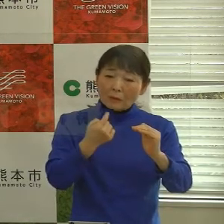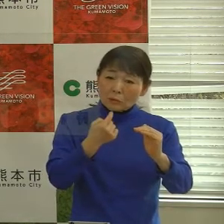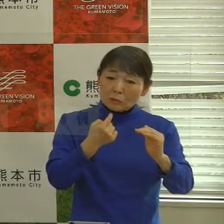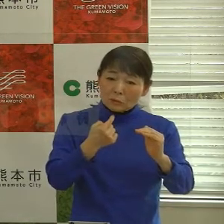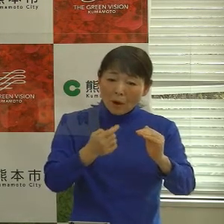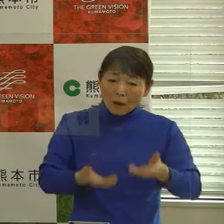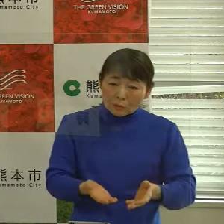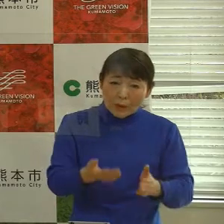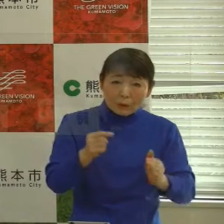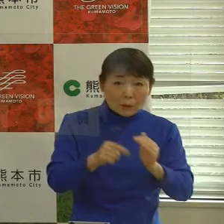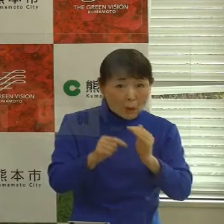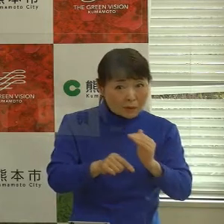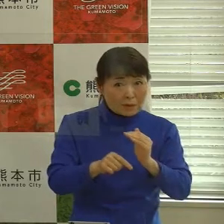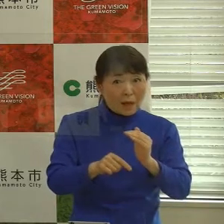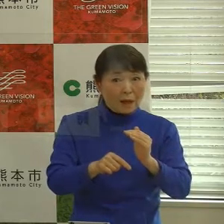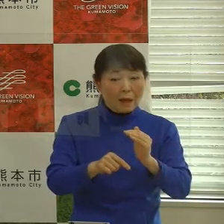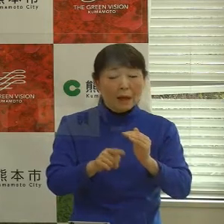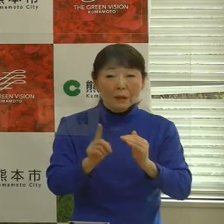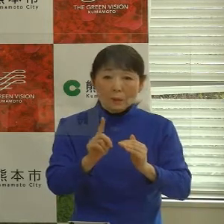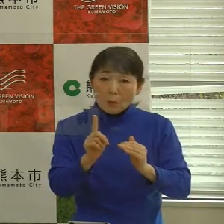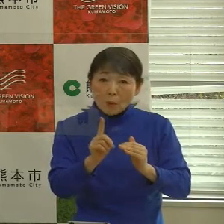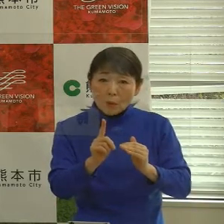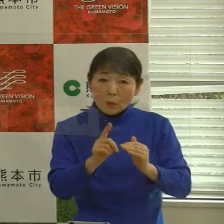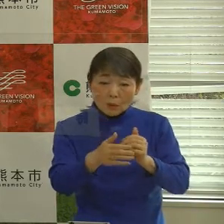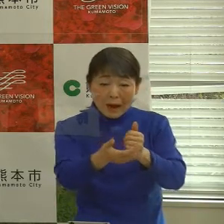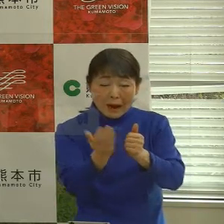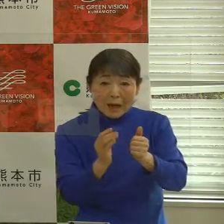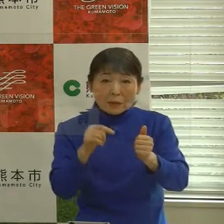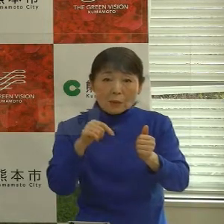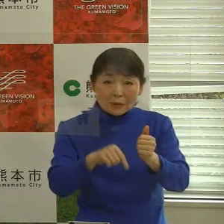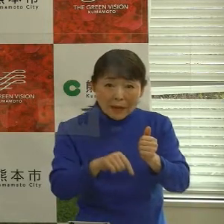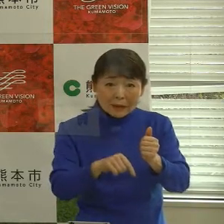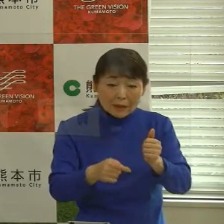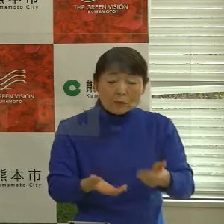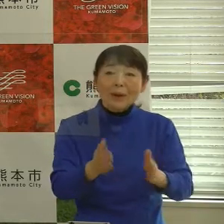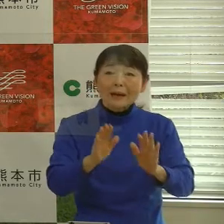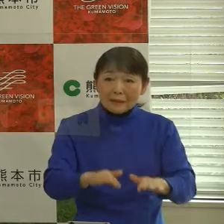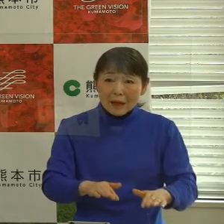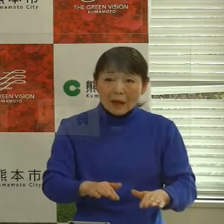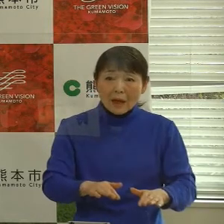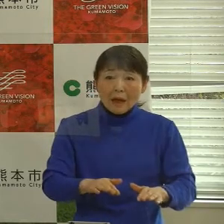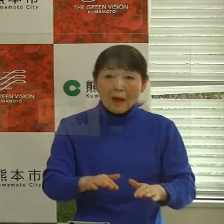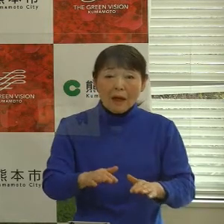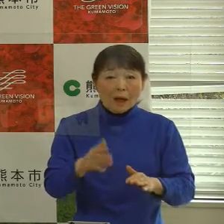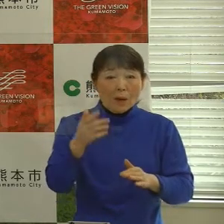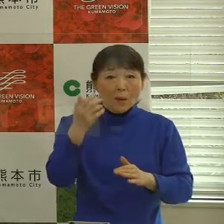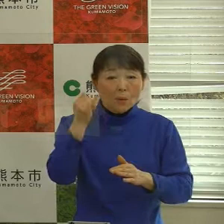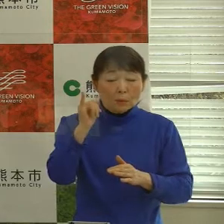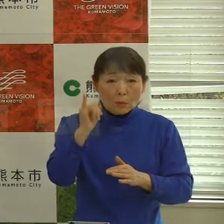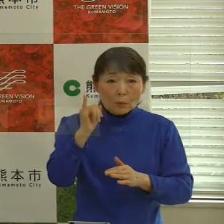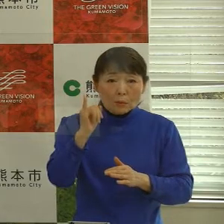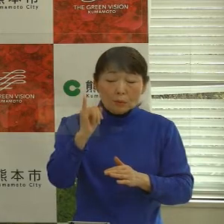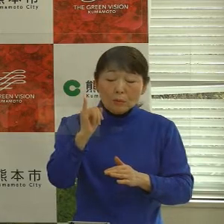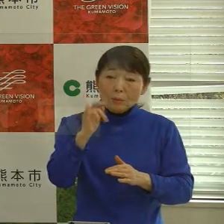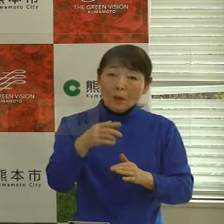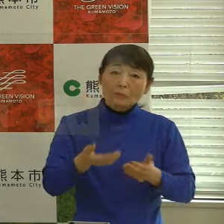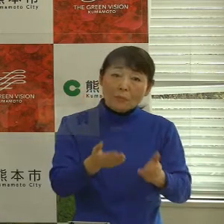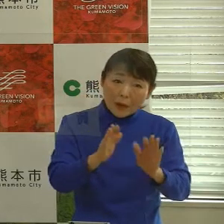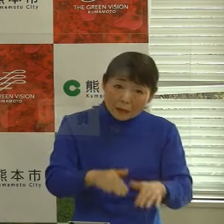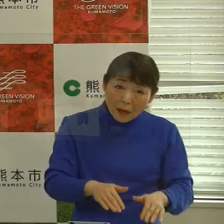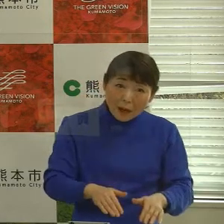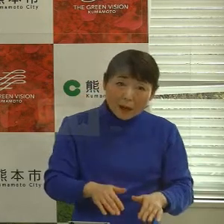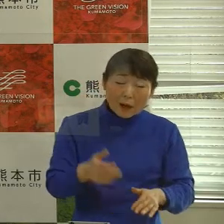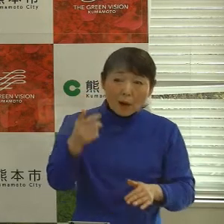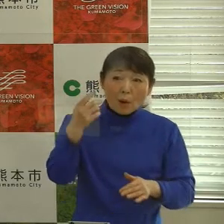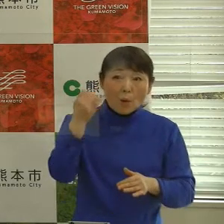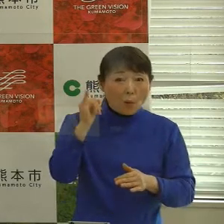して生まれてきたんだろうかと、どういう境遇の中でどんな人たちから生まれてきたんだろうか、どういう親だ